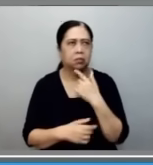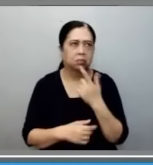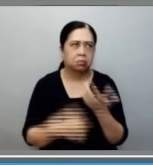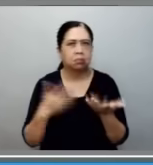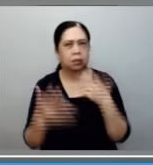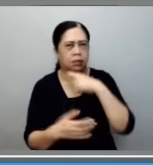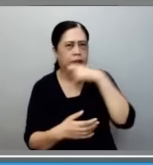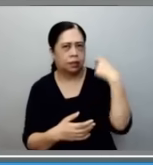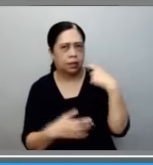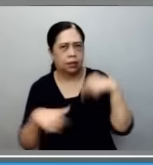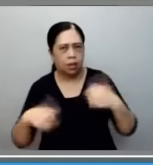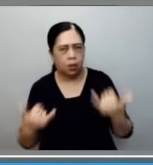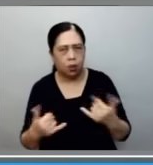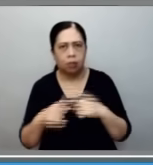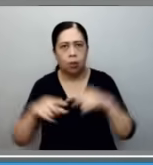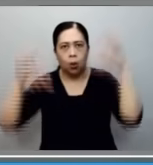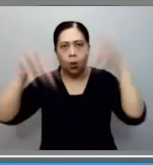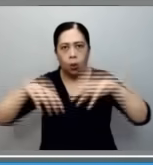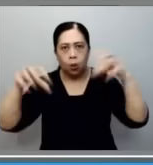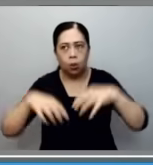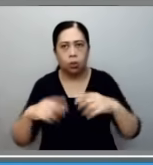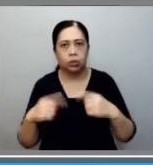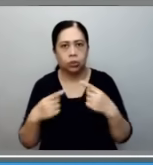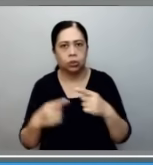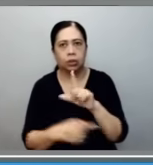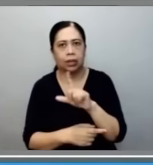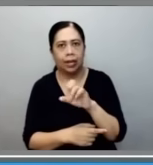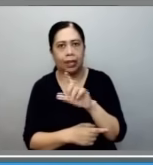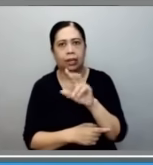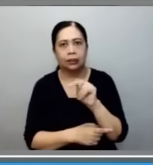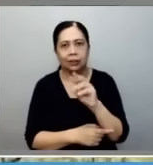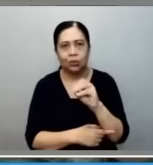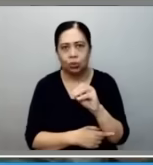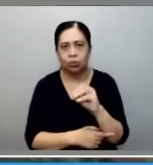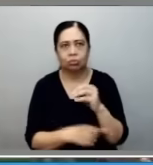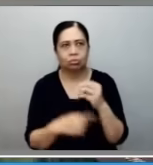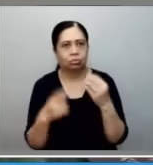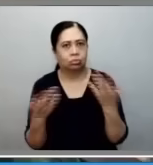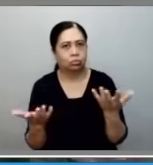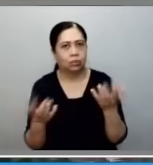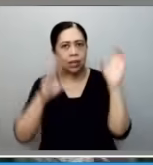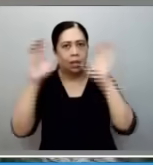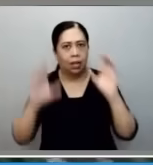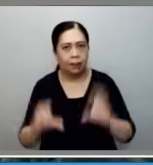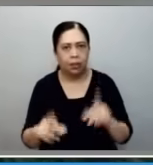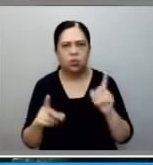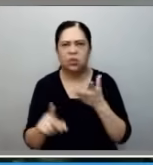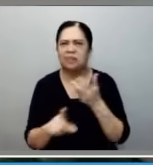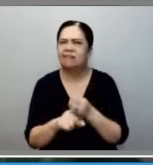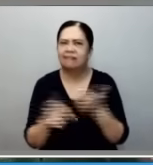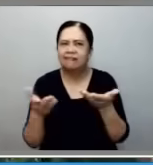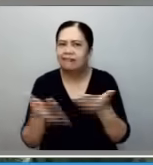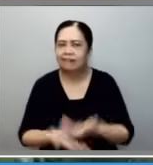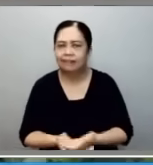season tayo, pero kapag umulan o El Nino phenomenon climate, ano hong epekto nito?